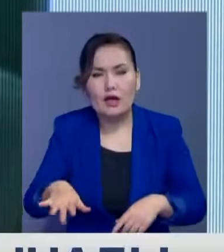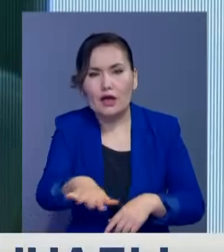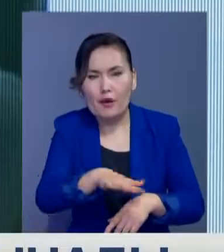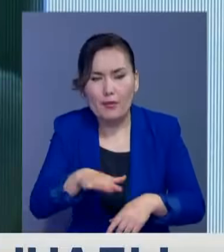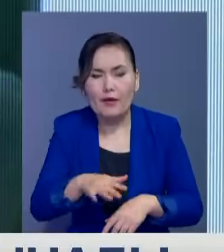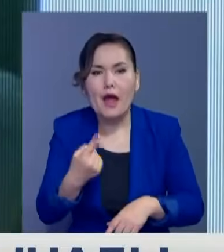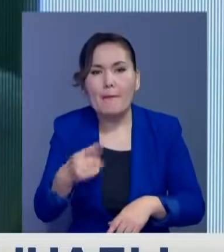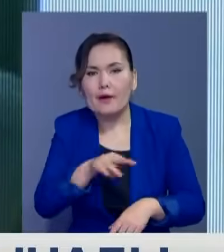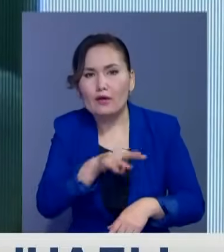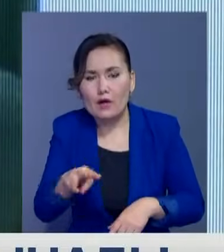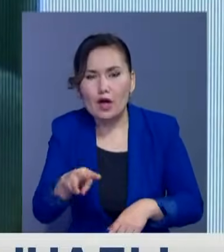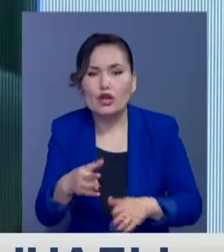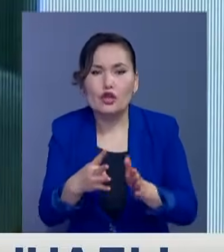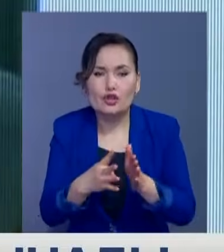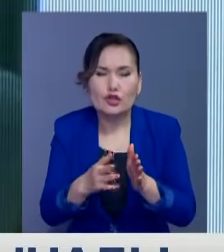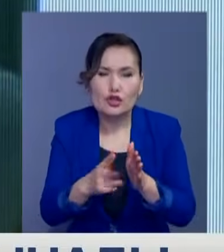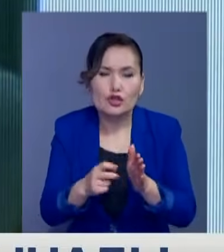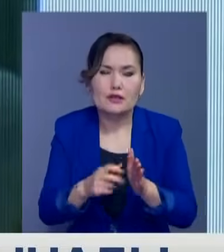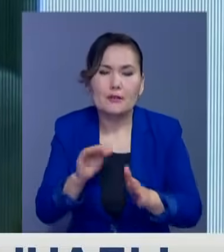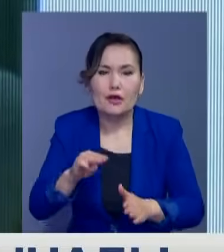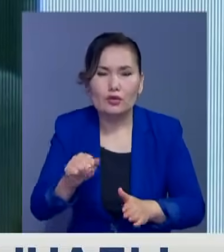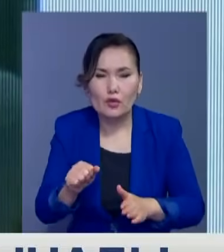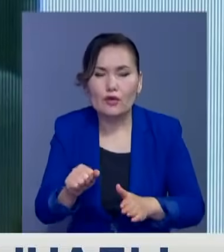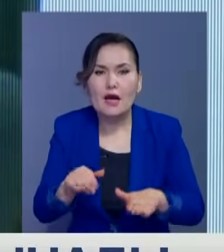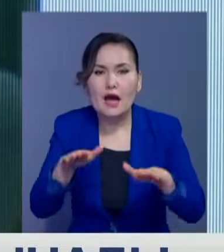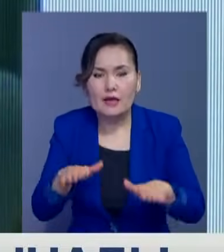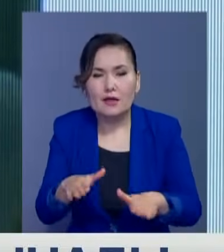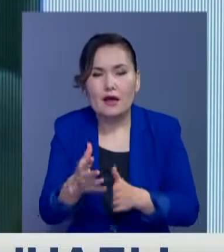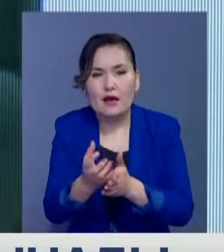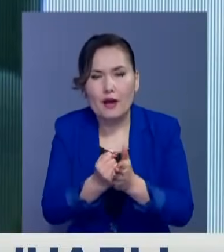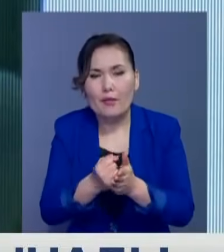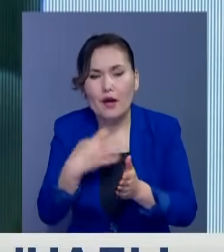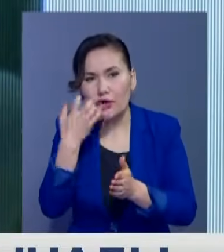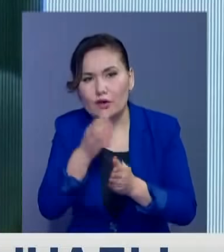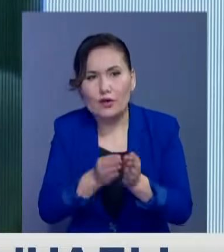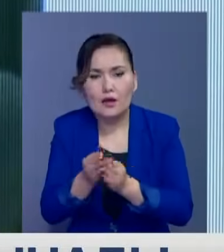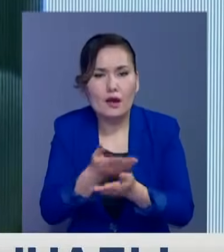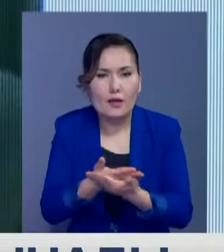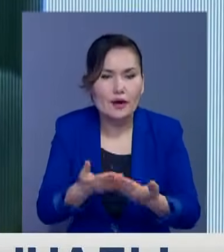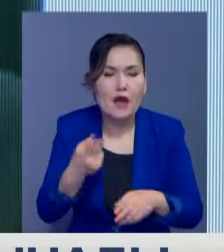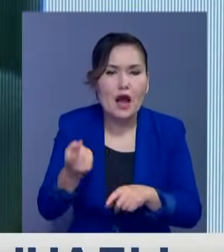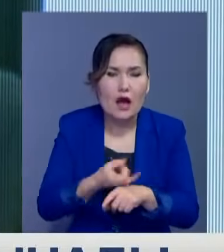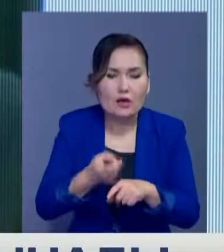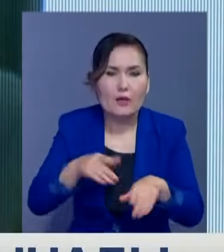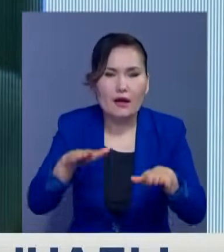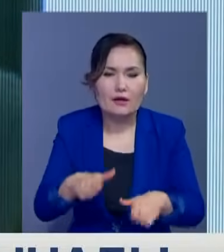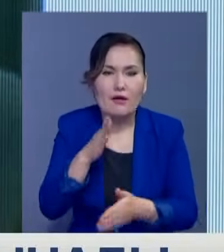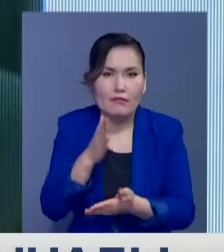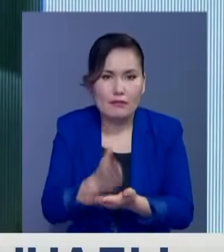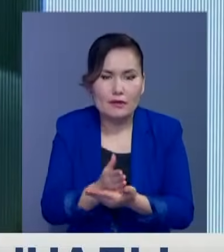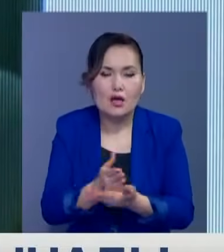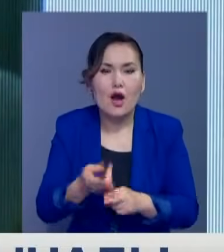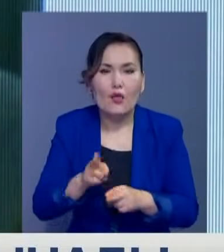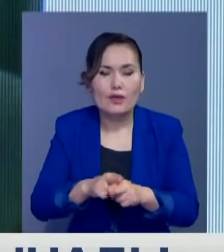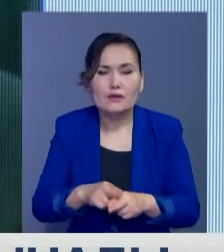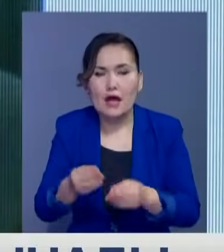сыйымдылығы 1 908 000 тонна болатын 1249 жеміс көкөніс және картоп сақтау орны бар. Бұл өндірілген